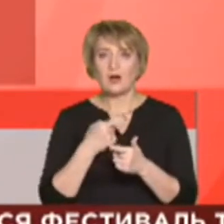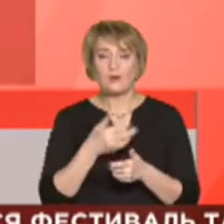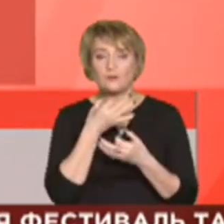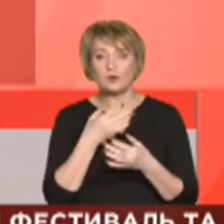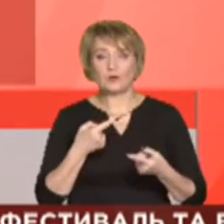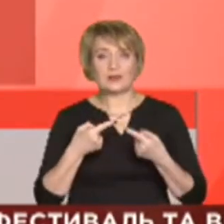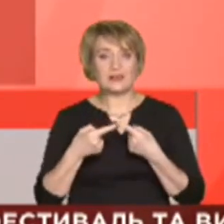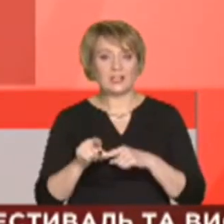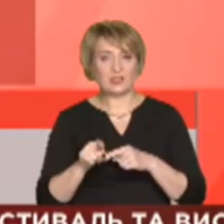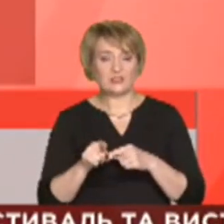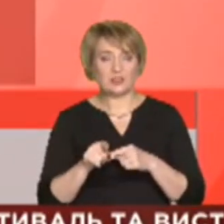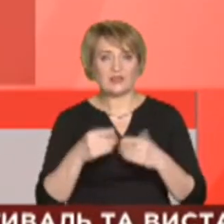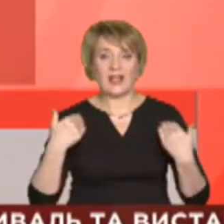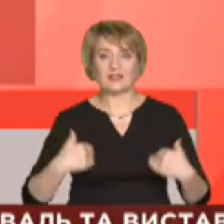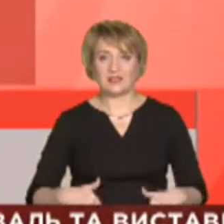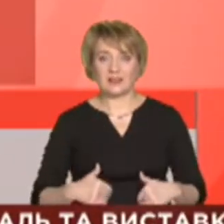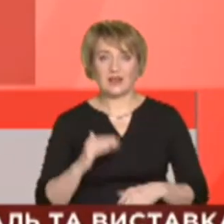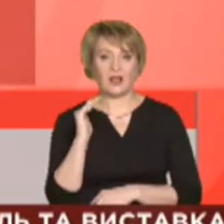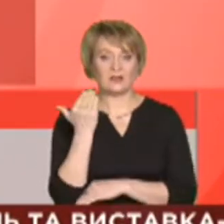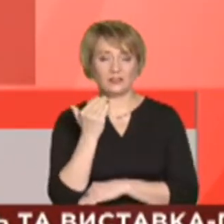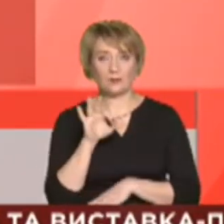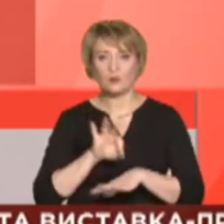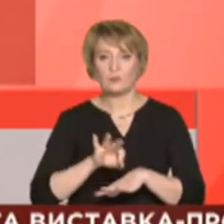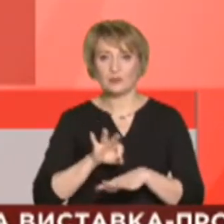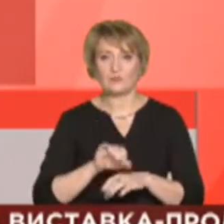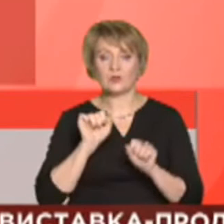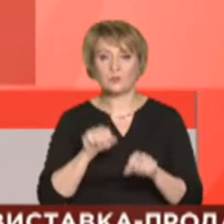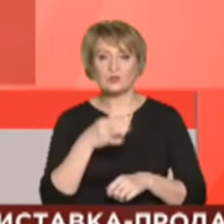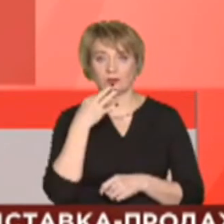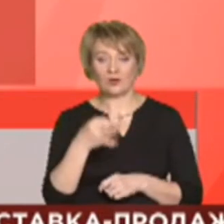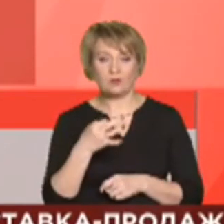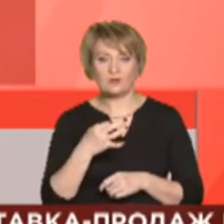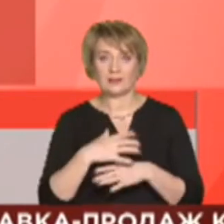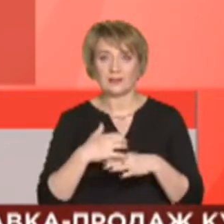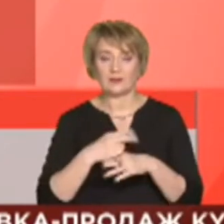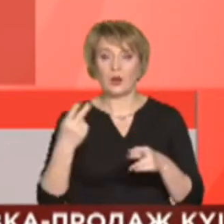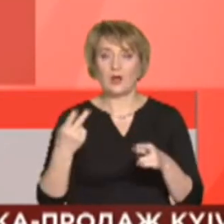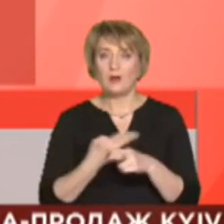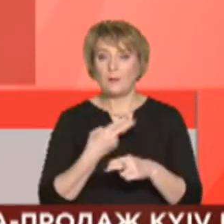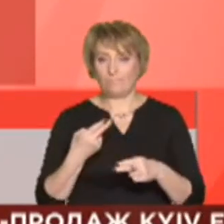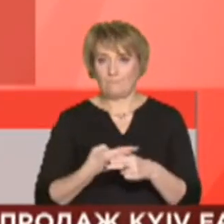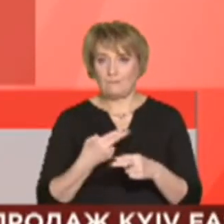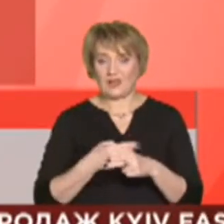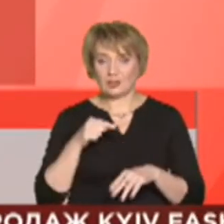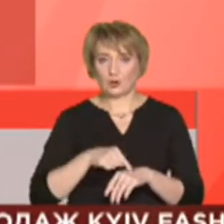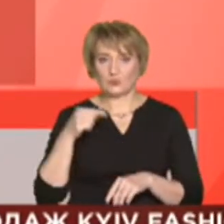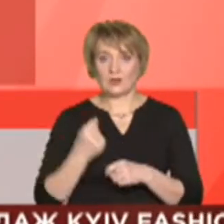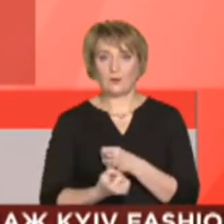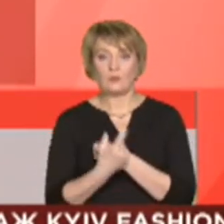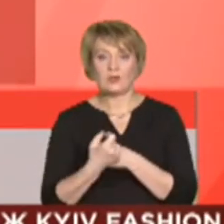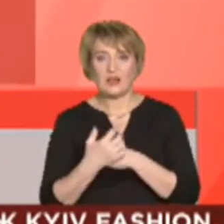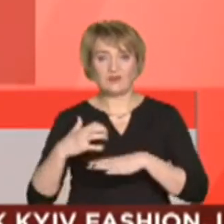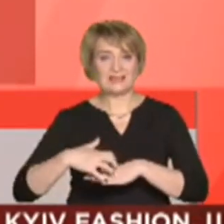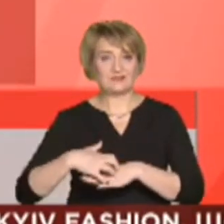будь-яких інших ущільнень на тілі дитини. Про хворобу також може свідчити лихоманка без ознак інфекційної патології, поява